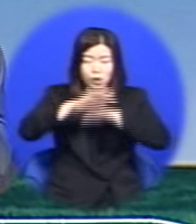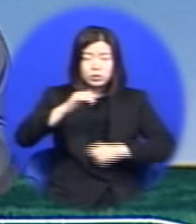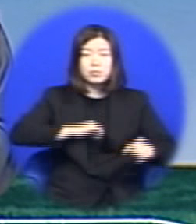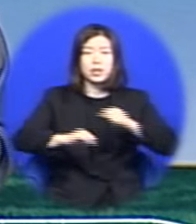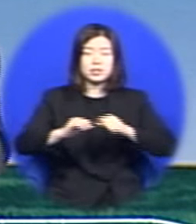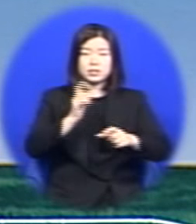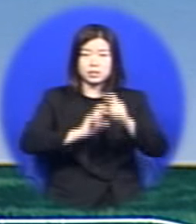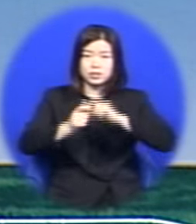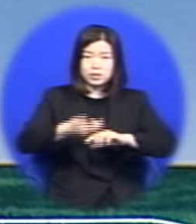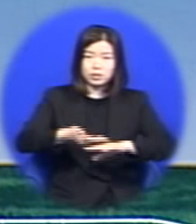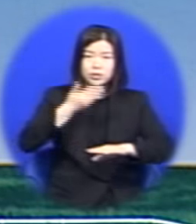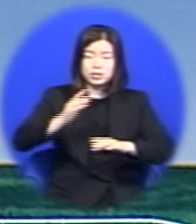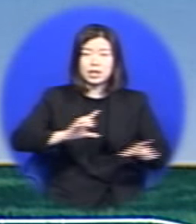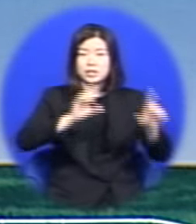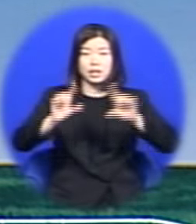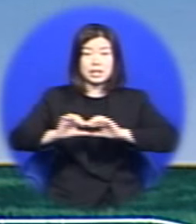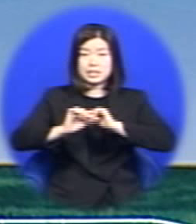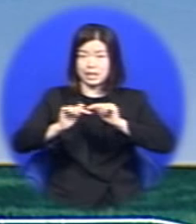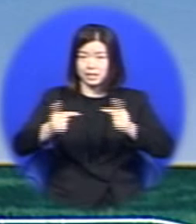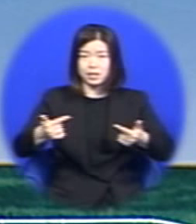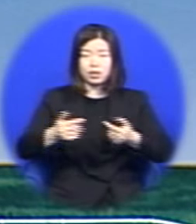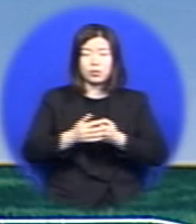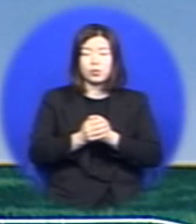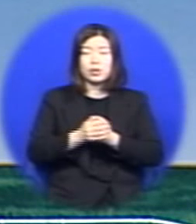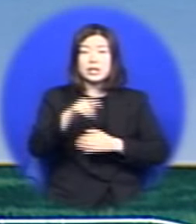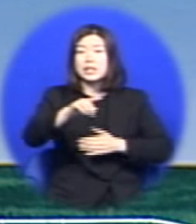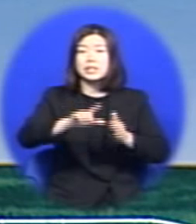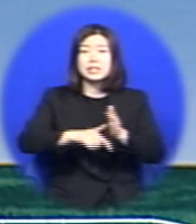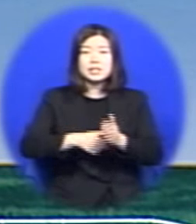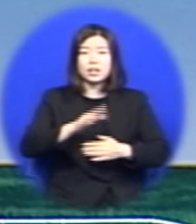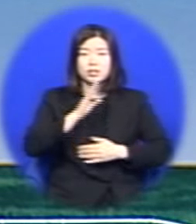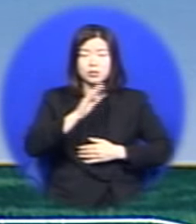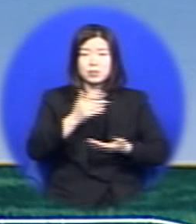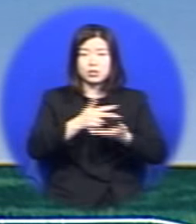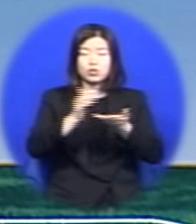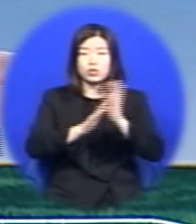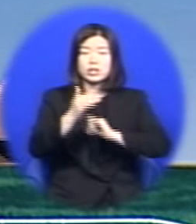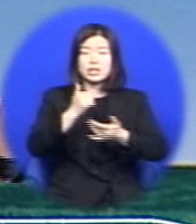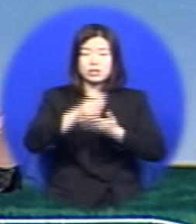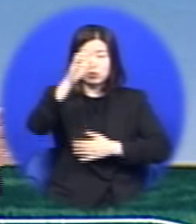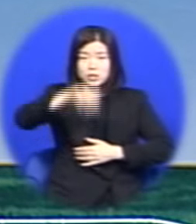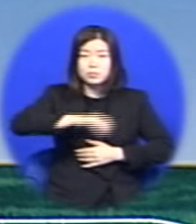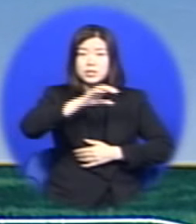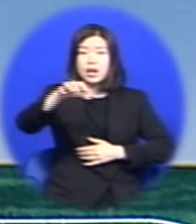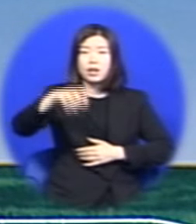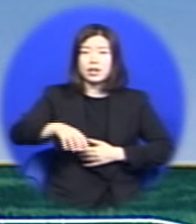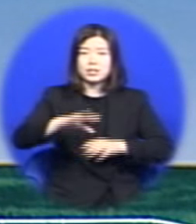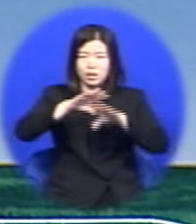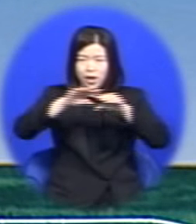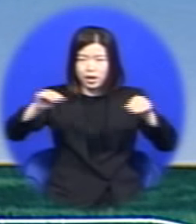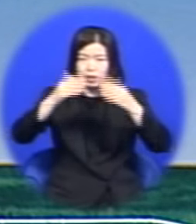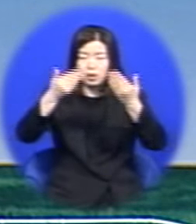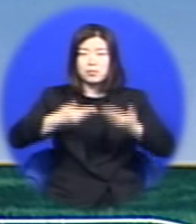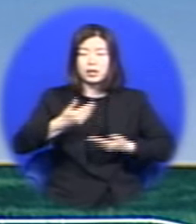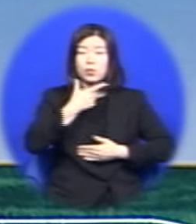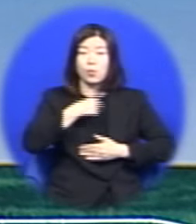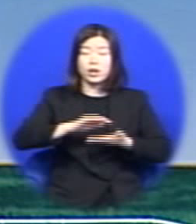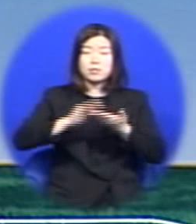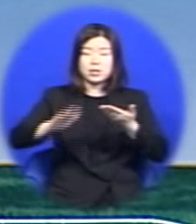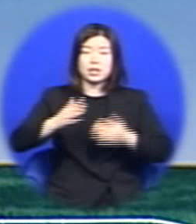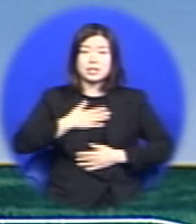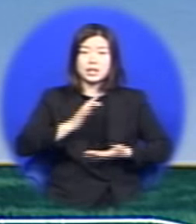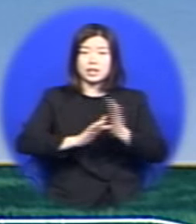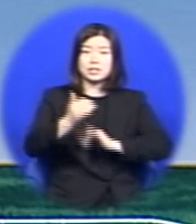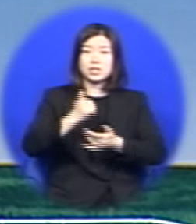이상 살지 아니하고 이 시간에 정말 주 예수님의 십자가에서 완전히 해결받기 원하며 제가